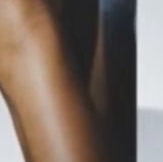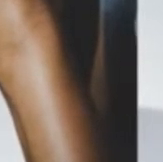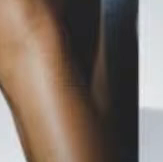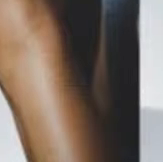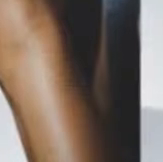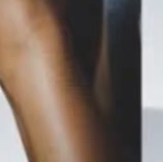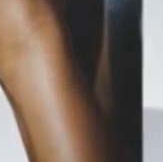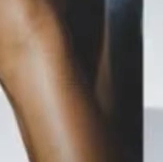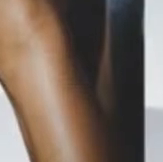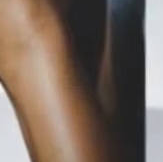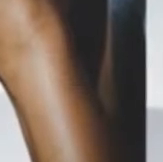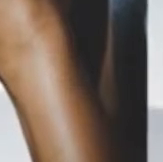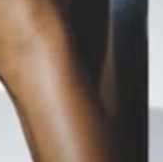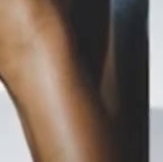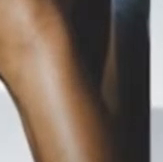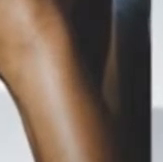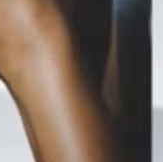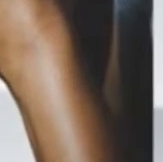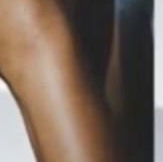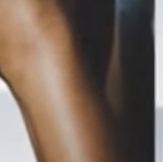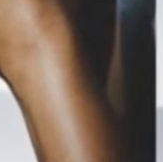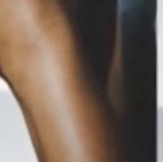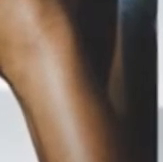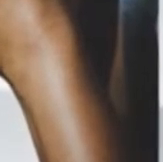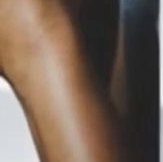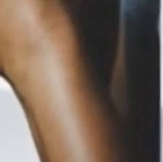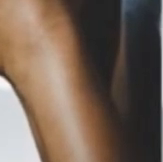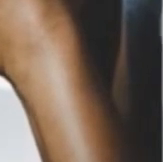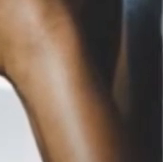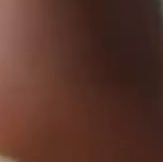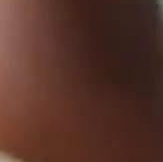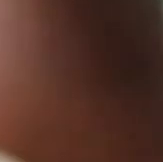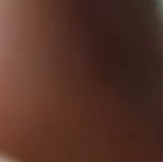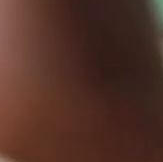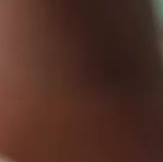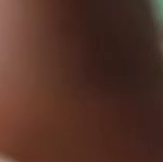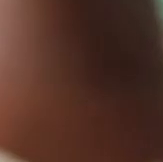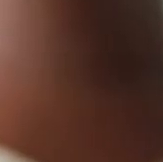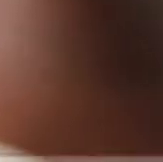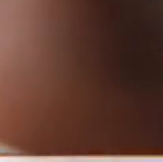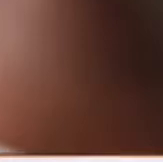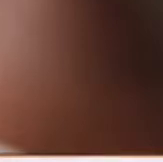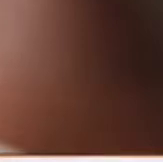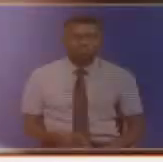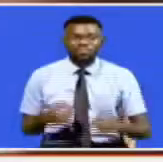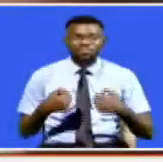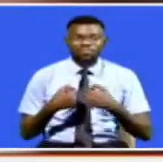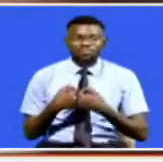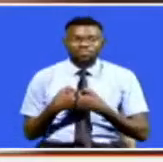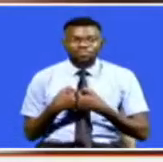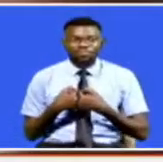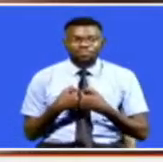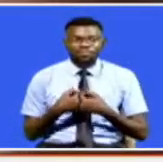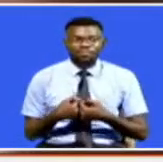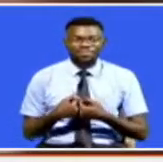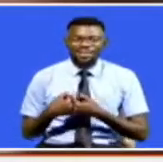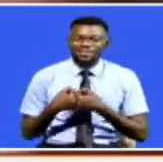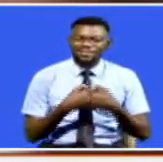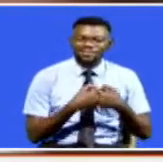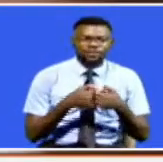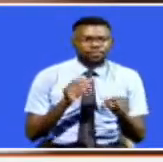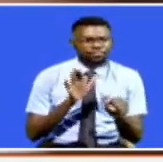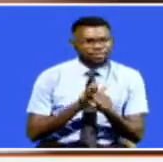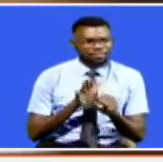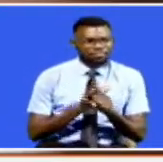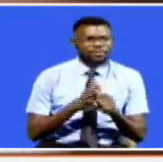yoyote atakayetengwa kwa sababu ya imani au dini yake. Kuna changamoto si haba katika ufunzaji wa wanafunzi kutoka jamii